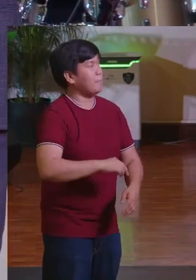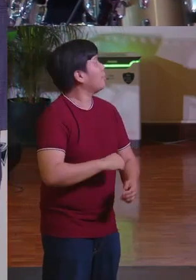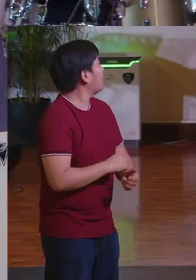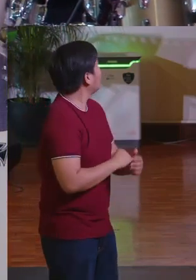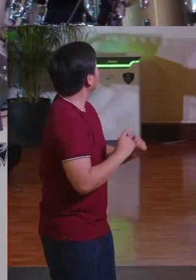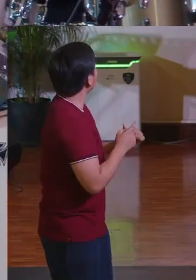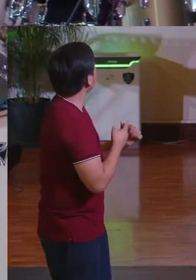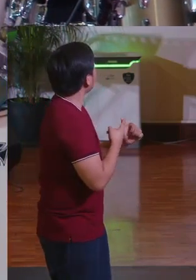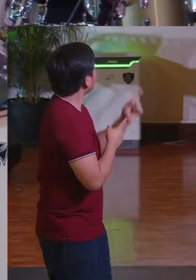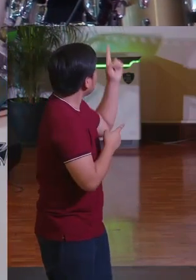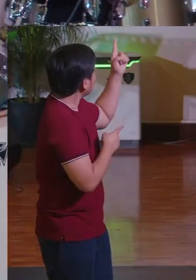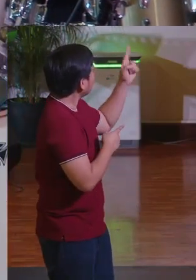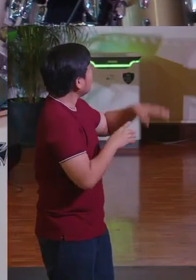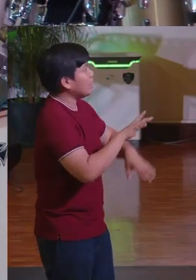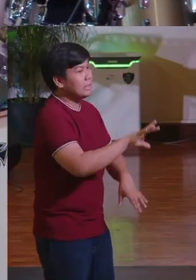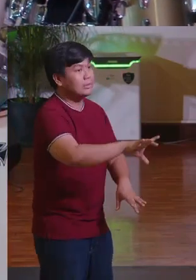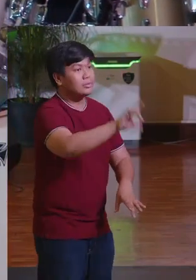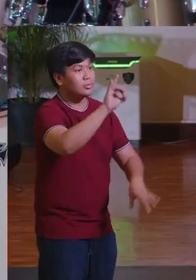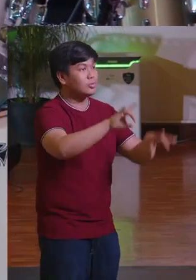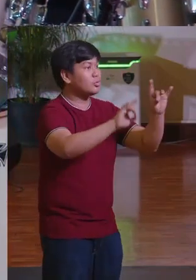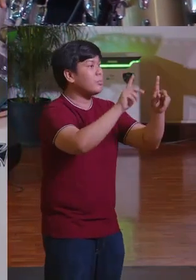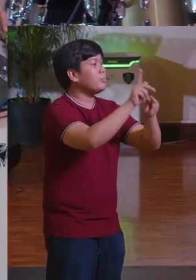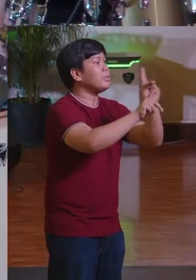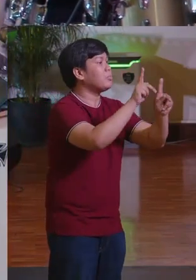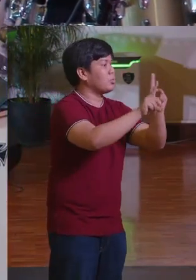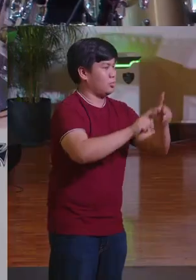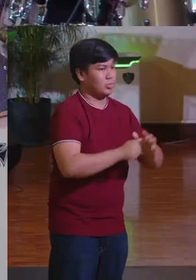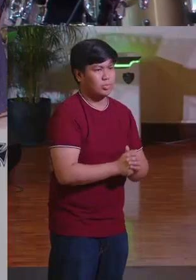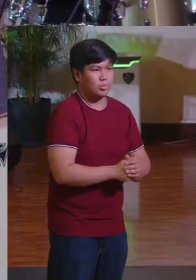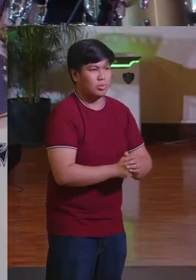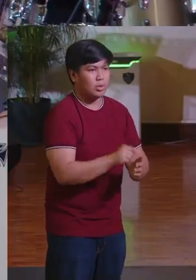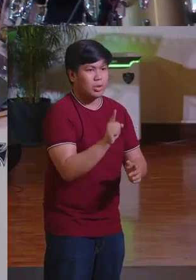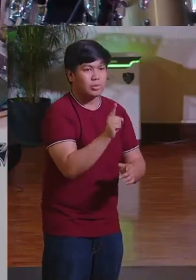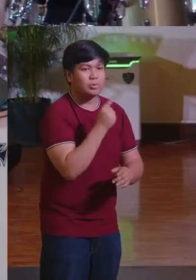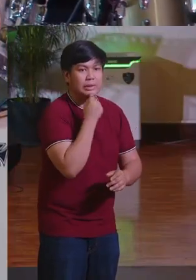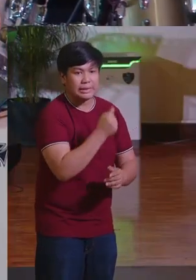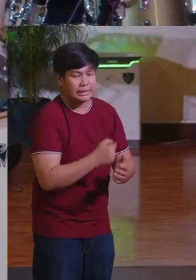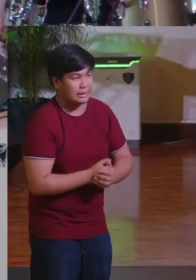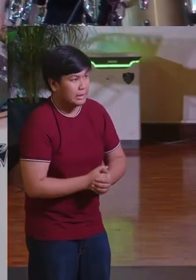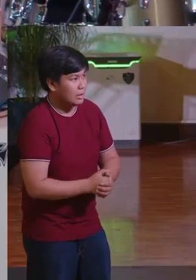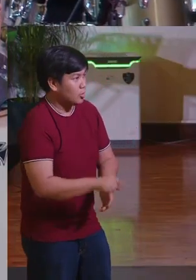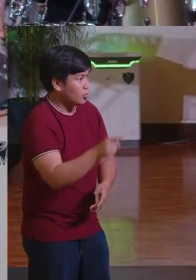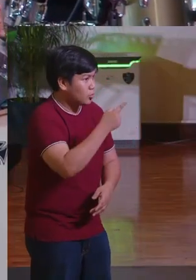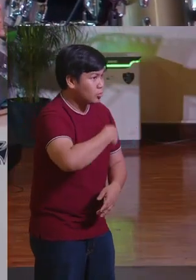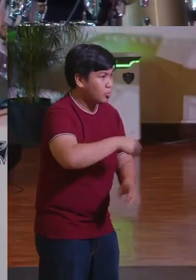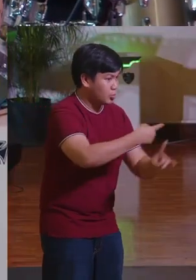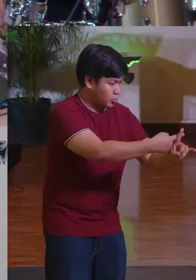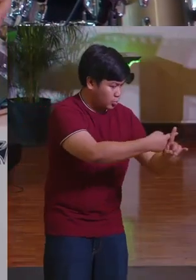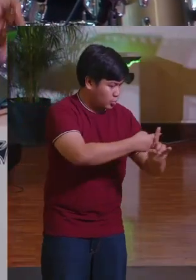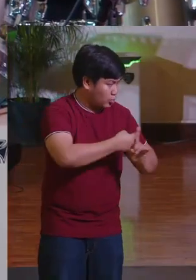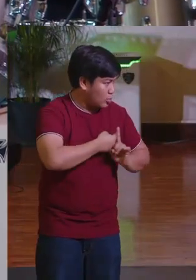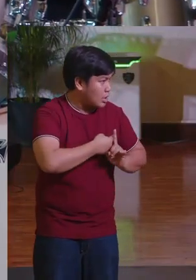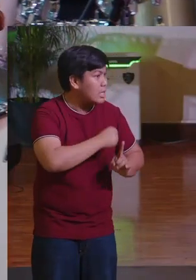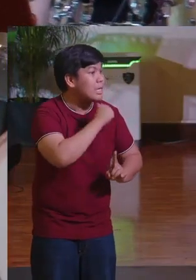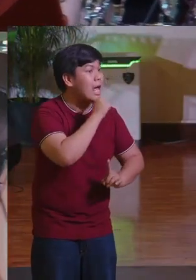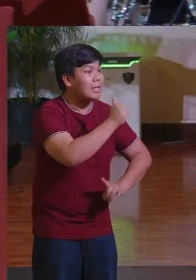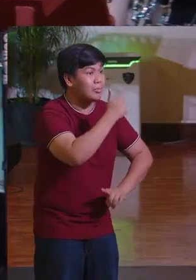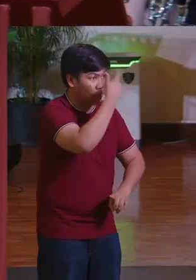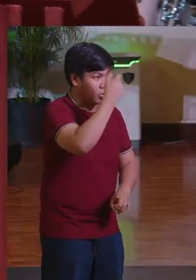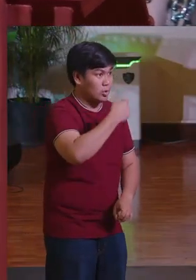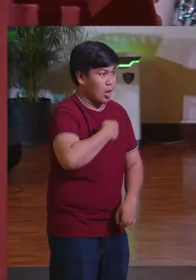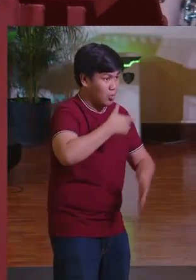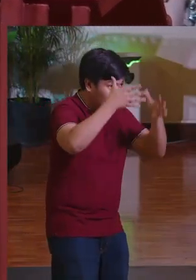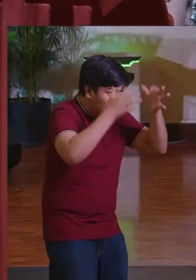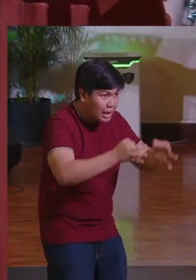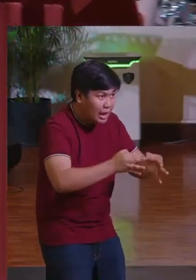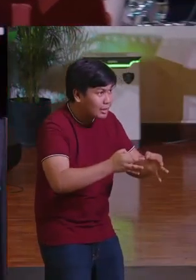unahin natin yung chosen people or chosen race. Ibig sabihin po, tayo po'y mananampalataya, hindi dahil pinili natin ng